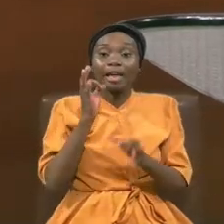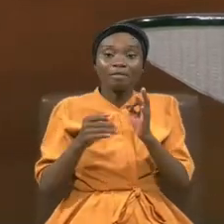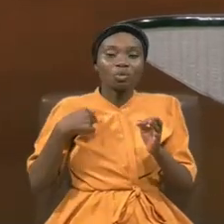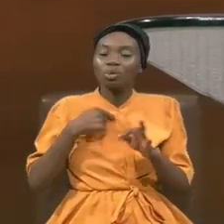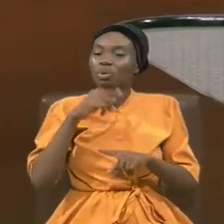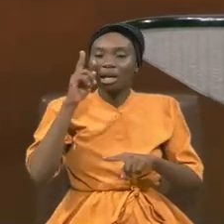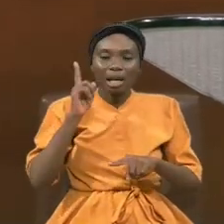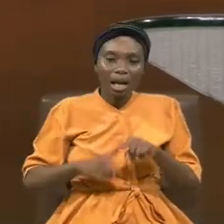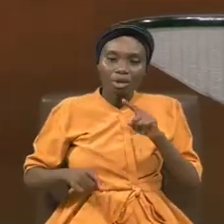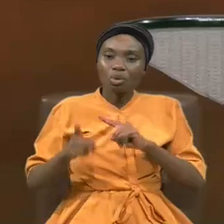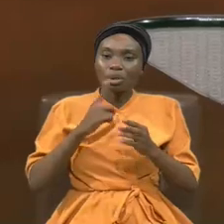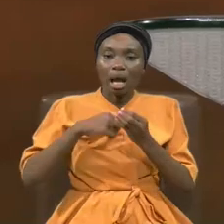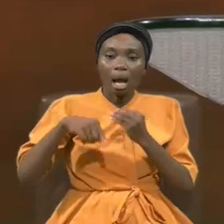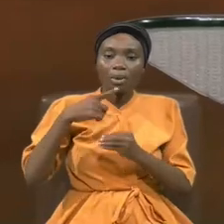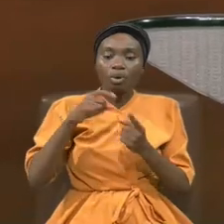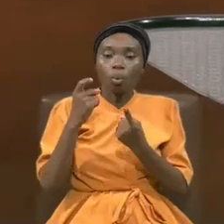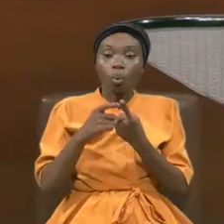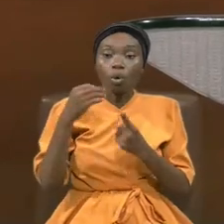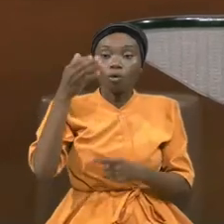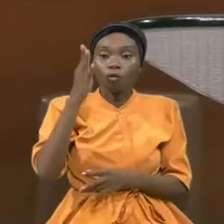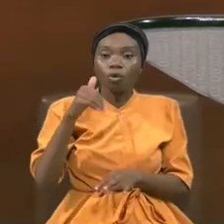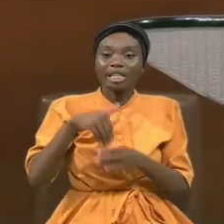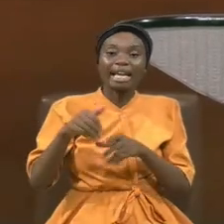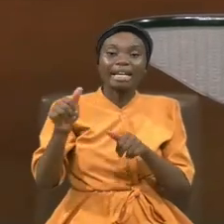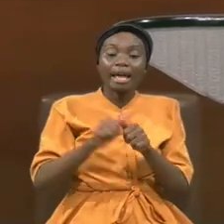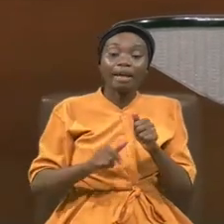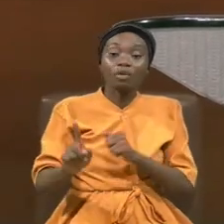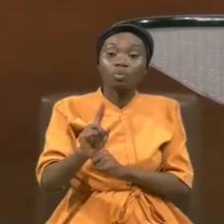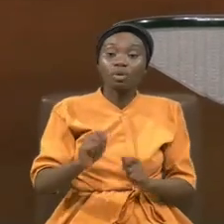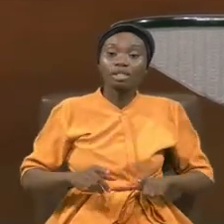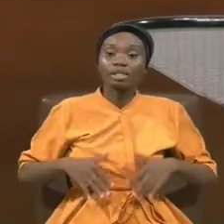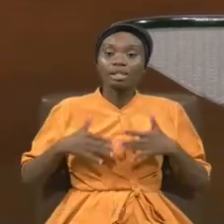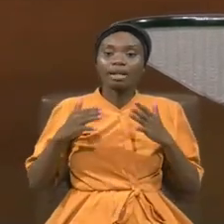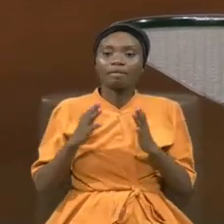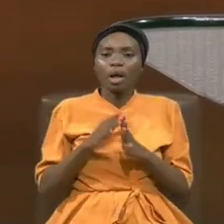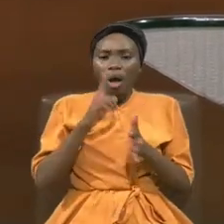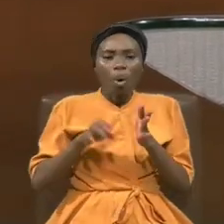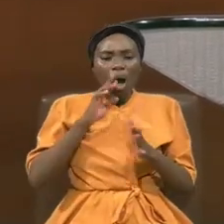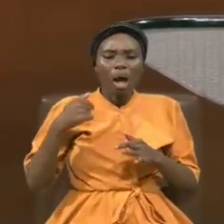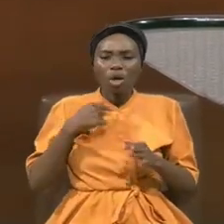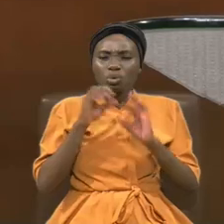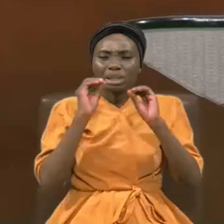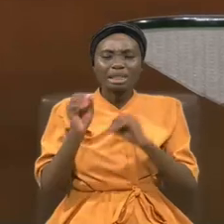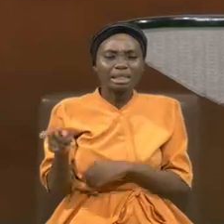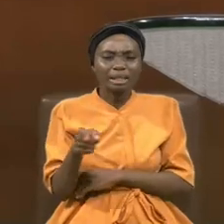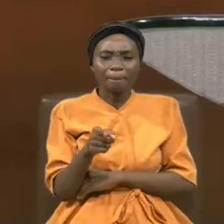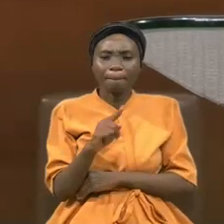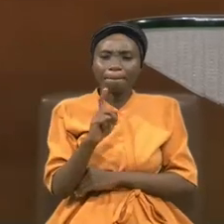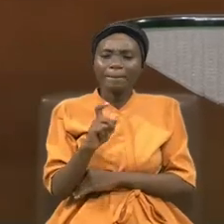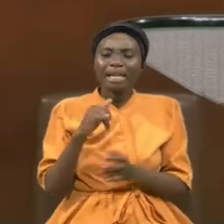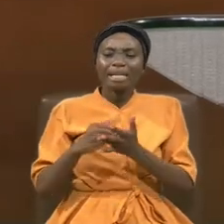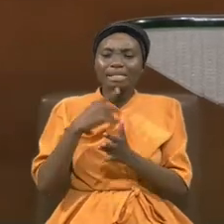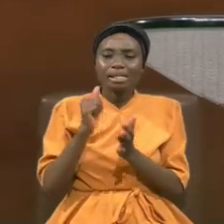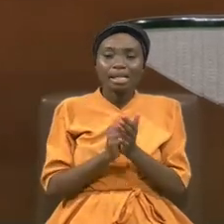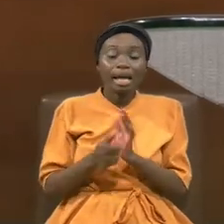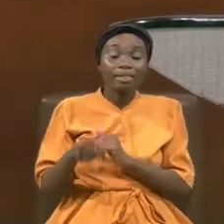peut pas souligner la parole de Dieu dans la vie de tout le monde. Qu'est-ce que nous enseignons donc? Il dit